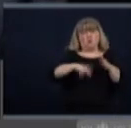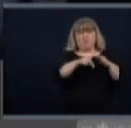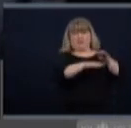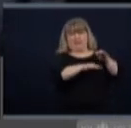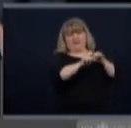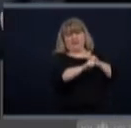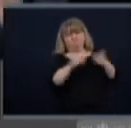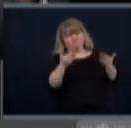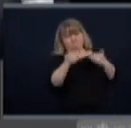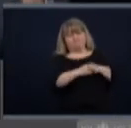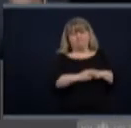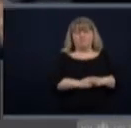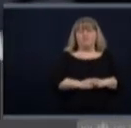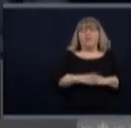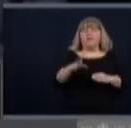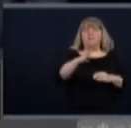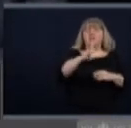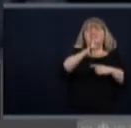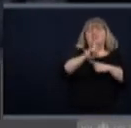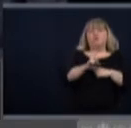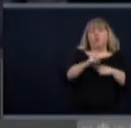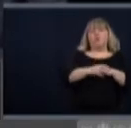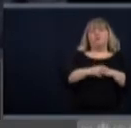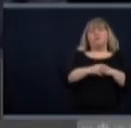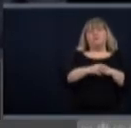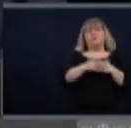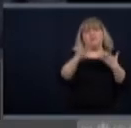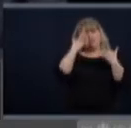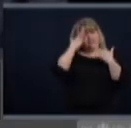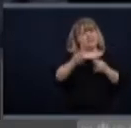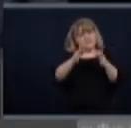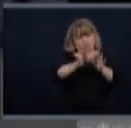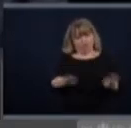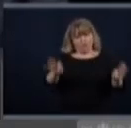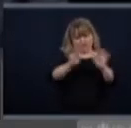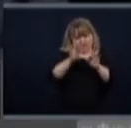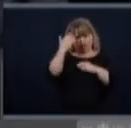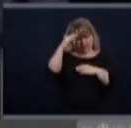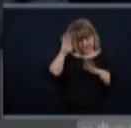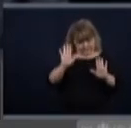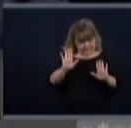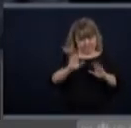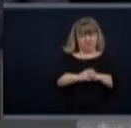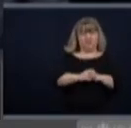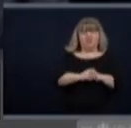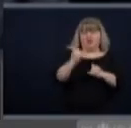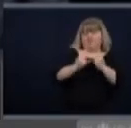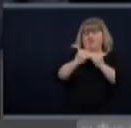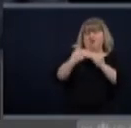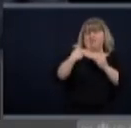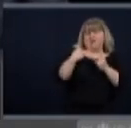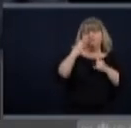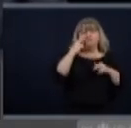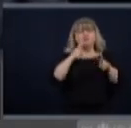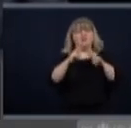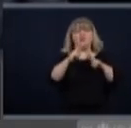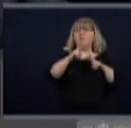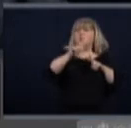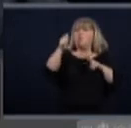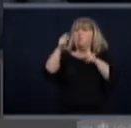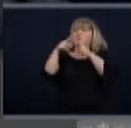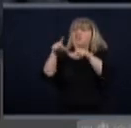Mais, bon, évidemment, c'est une décision importante. Et en fin de semaine, j'ai regardé ce qui se fait ailleurs,